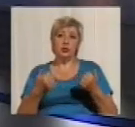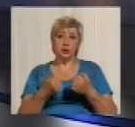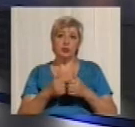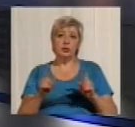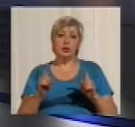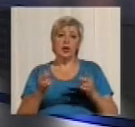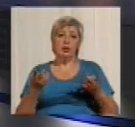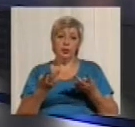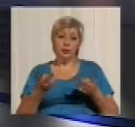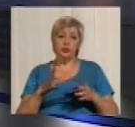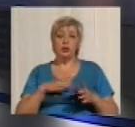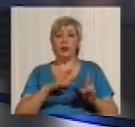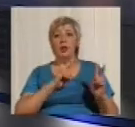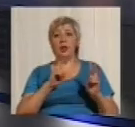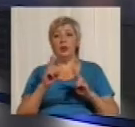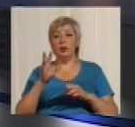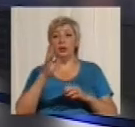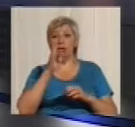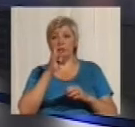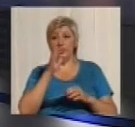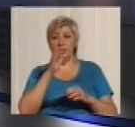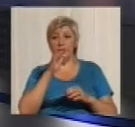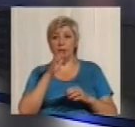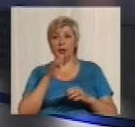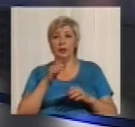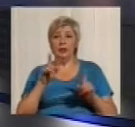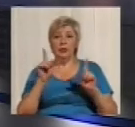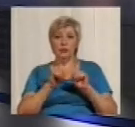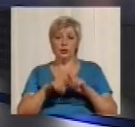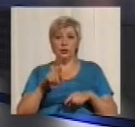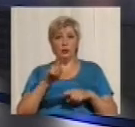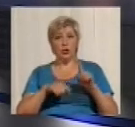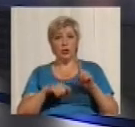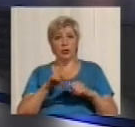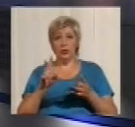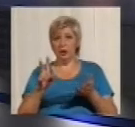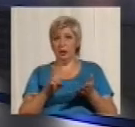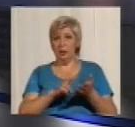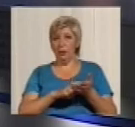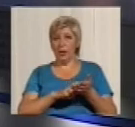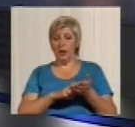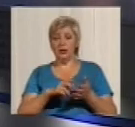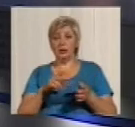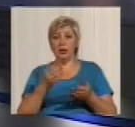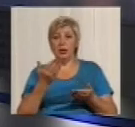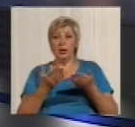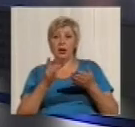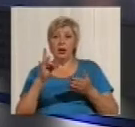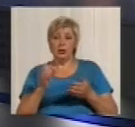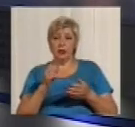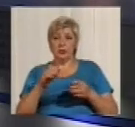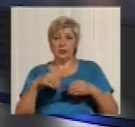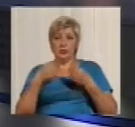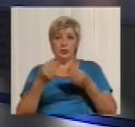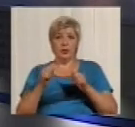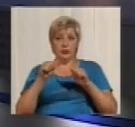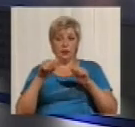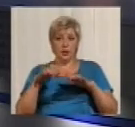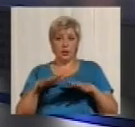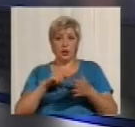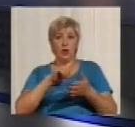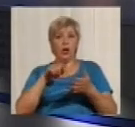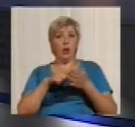и все равно родители боятся. Ведь понятно, что раз выдано решение горсовета, то горсовет в курсе,